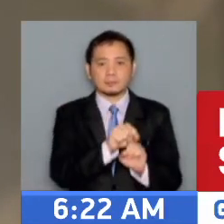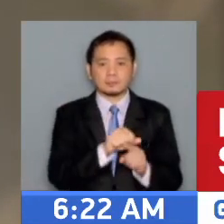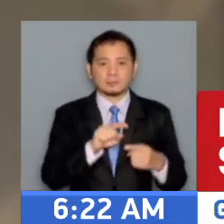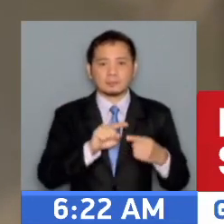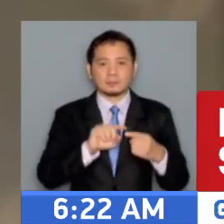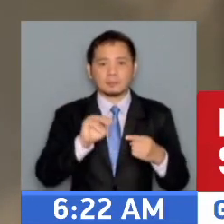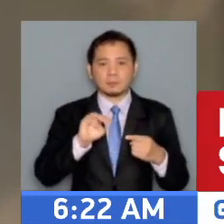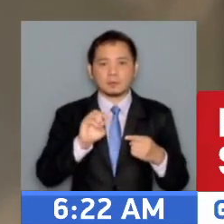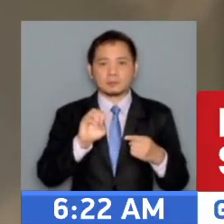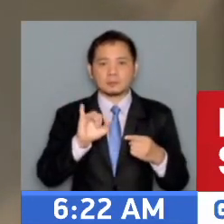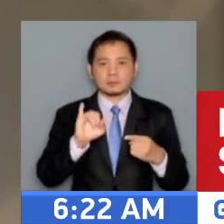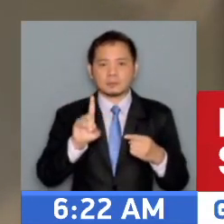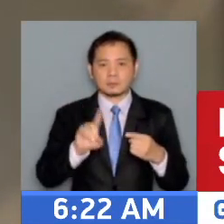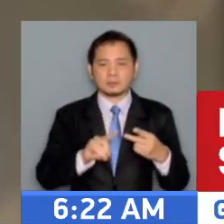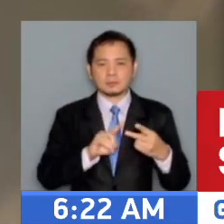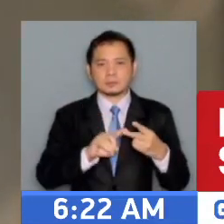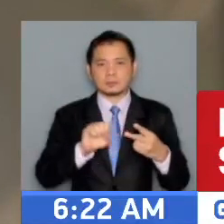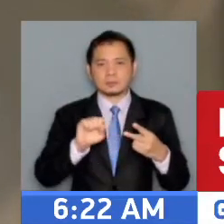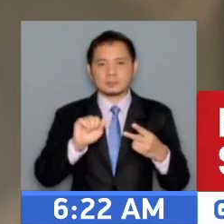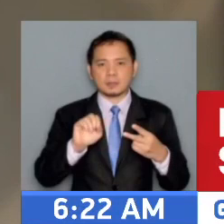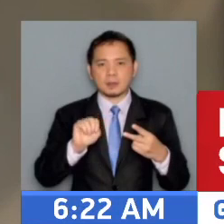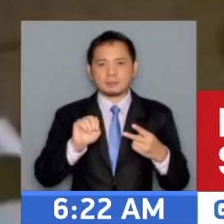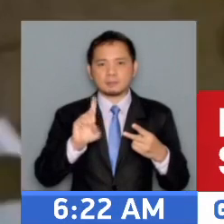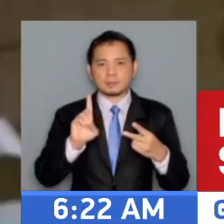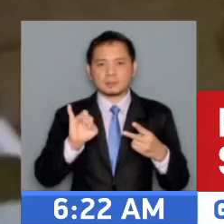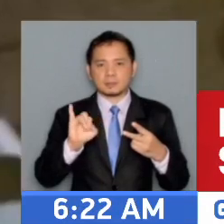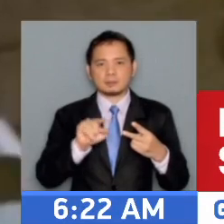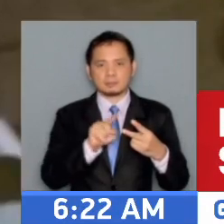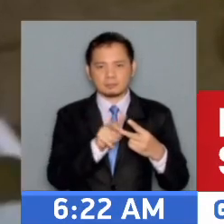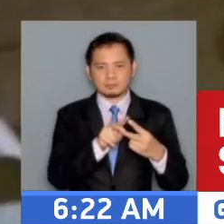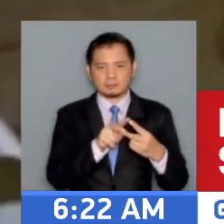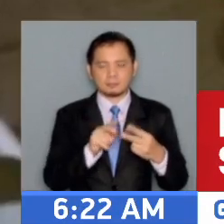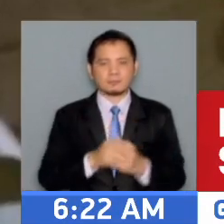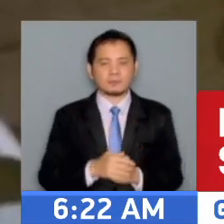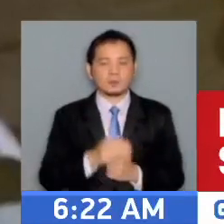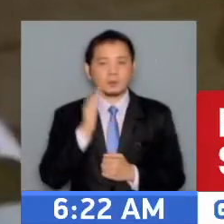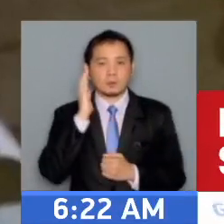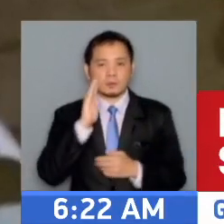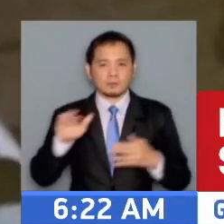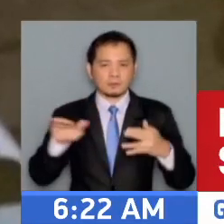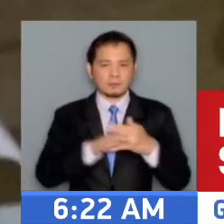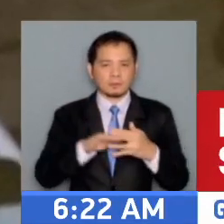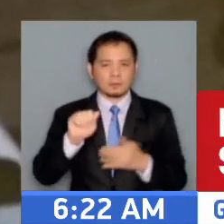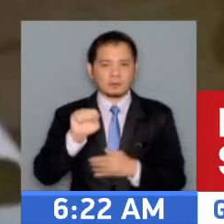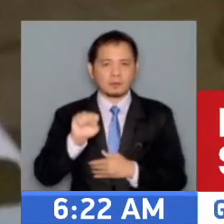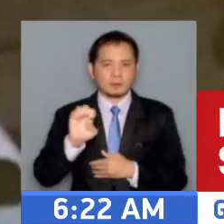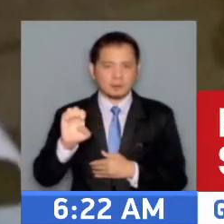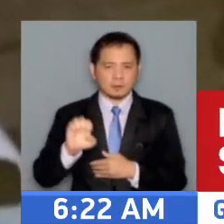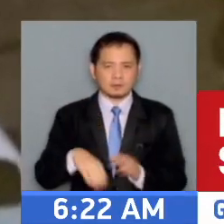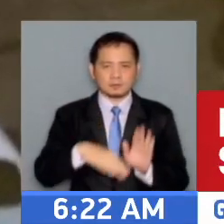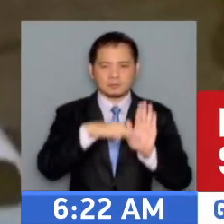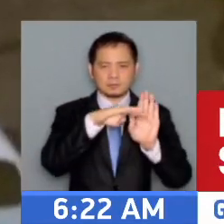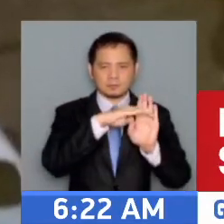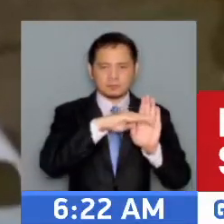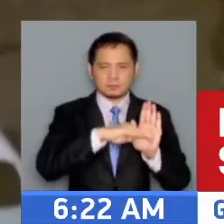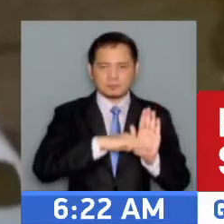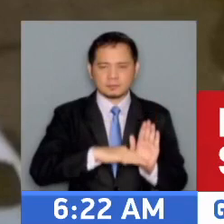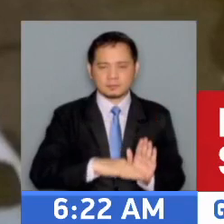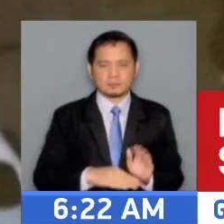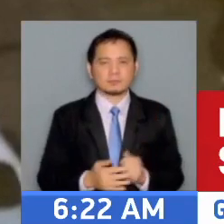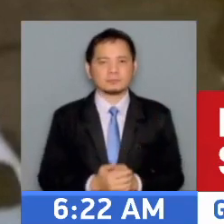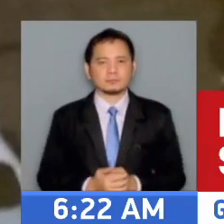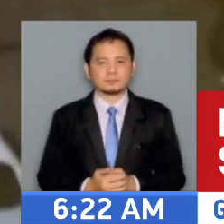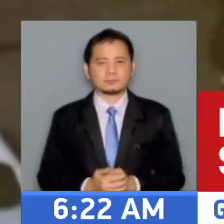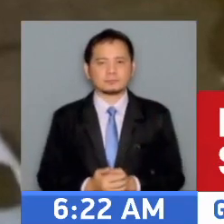Sandy Rabalon. Maharap ang dalawa sa reklamong paglabag sa Dangerous Drugs Act of 2002. Wala